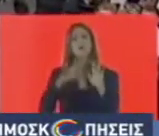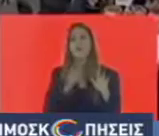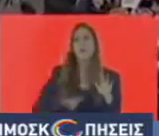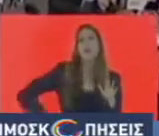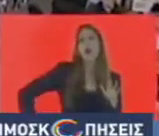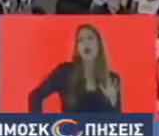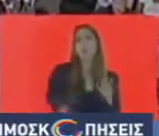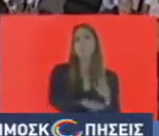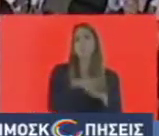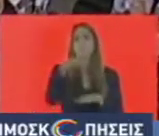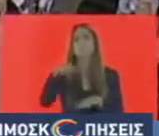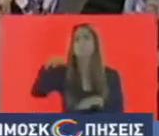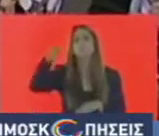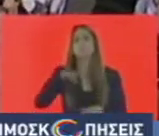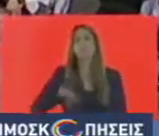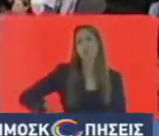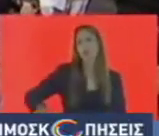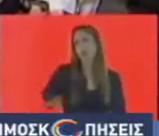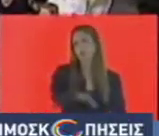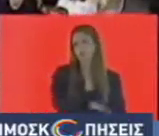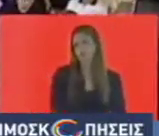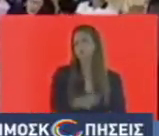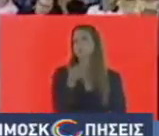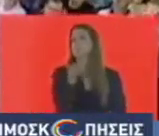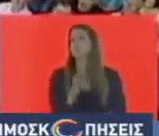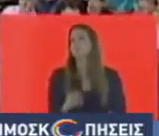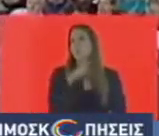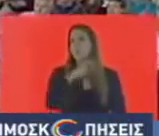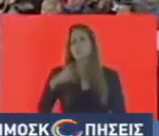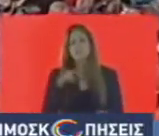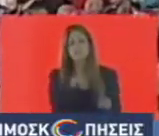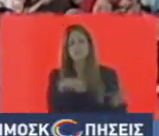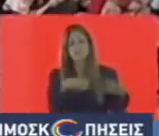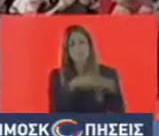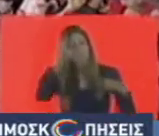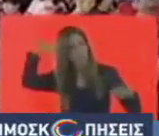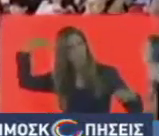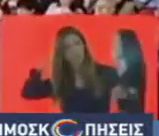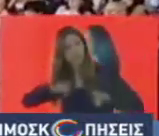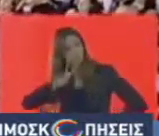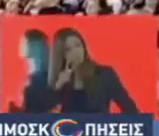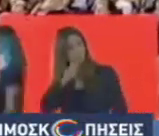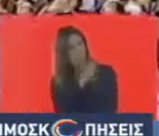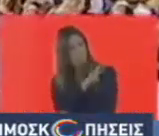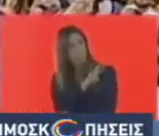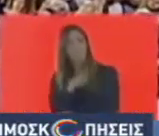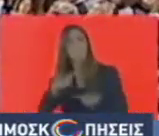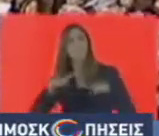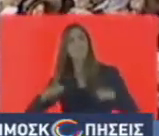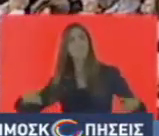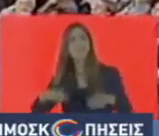λαϊκής πλειοψηφίας. Γι' αυτό και ο ΣΥΡΙΖΑ που ονειρευόμαστε δεν είναι τα κομματικά στελέχη